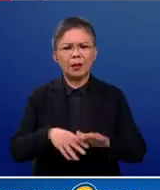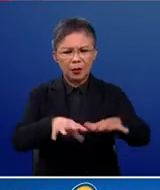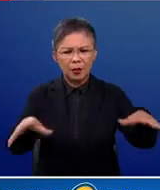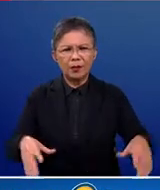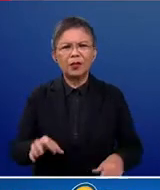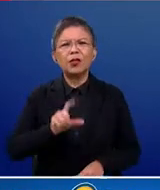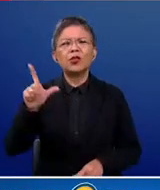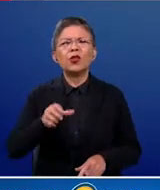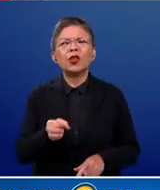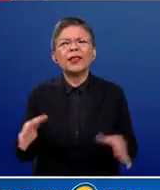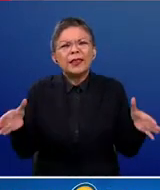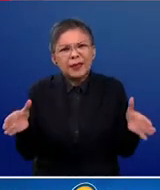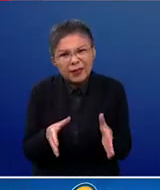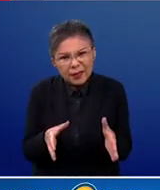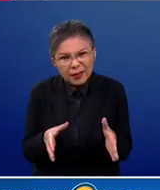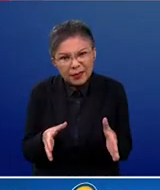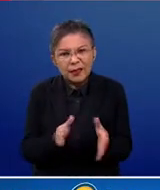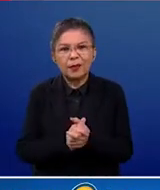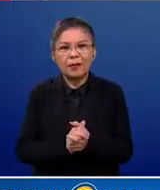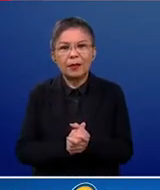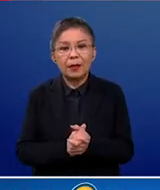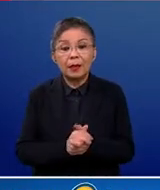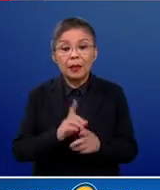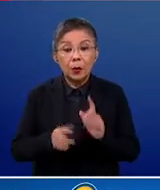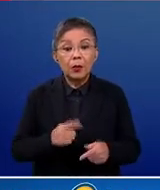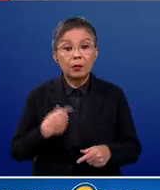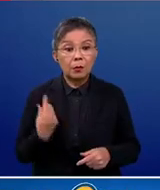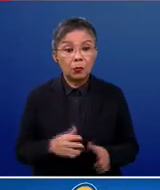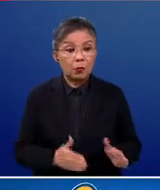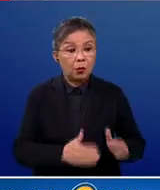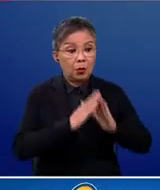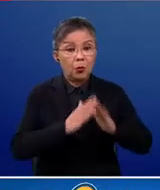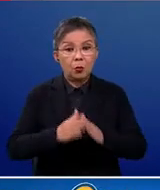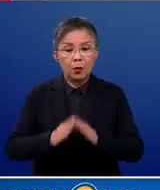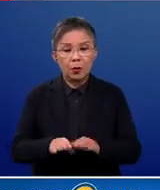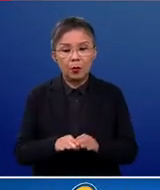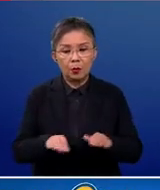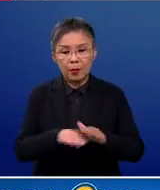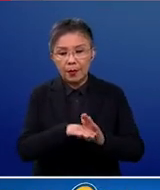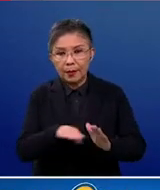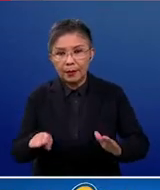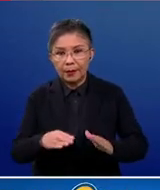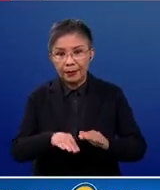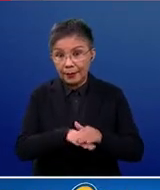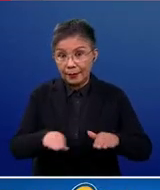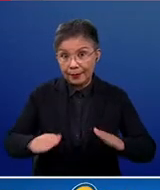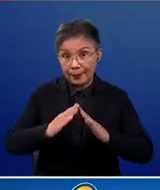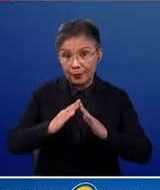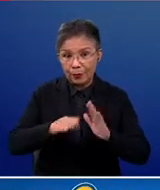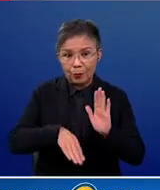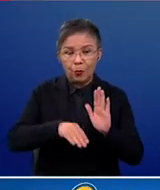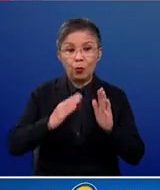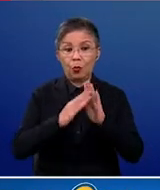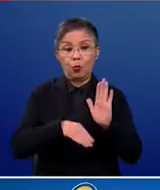kecil. Jadi kalau kita ingin membangun rumah datar, ini jelas tidak